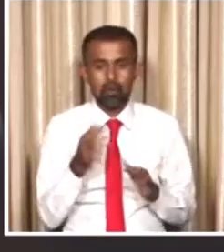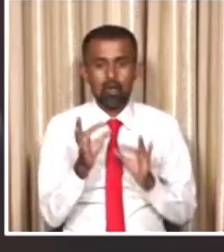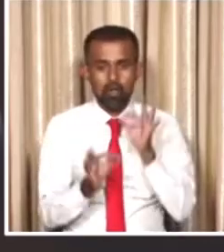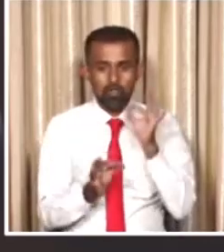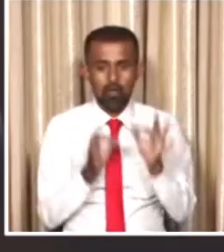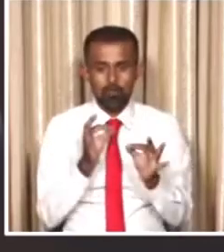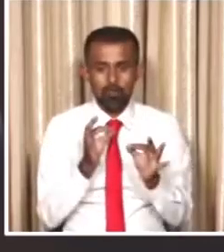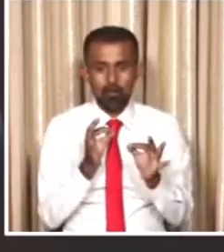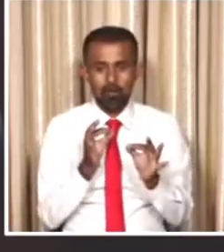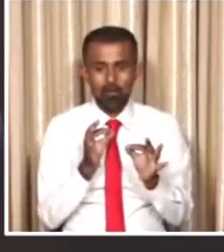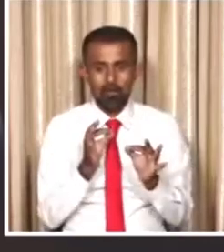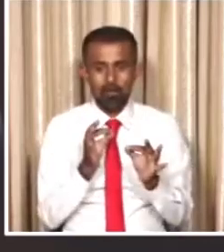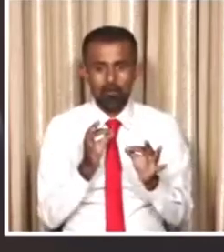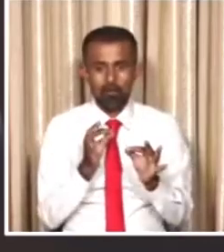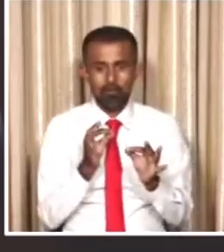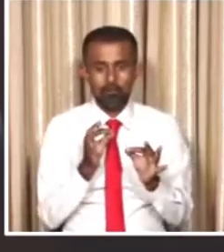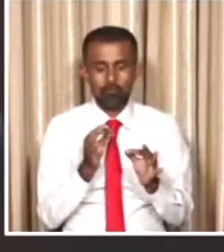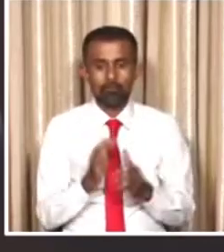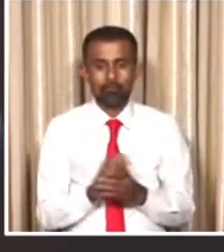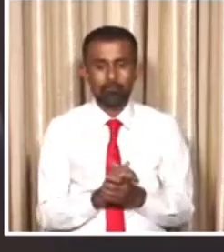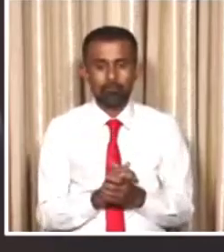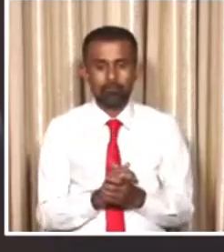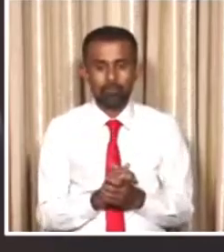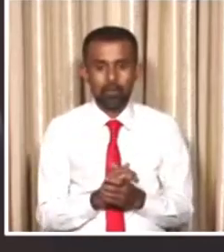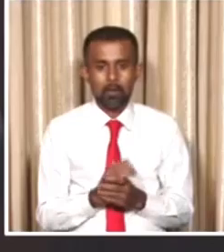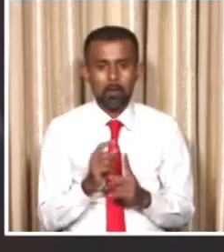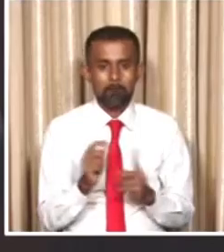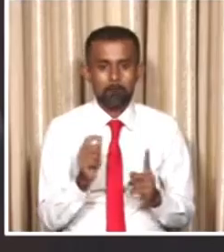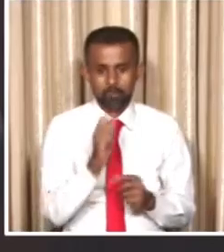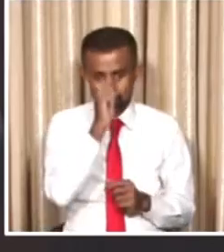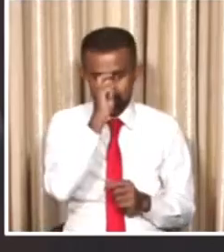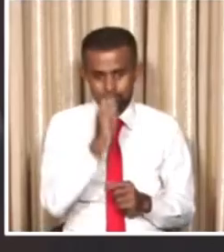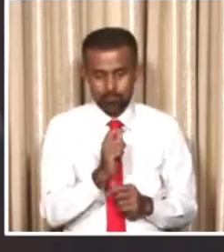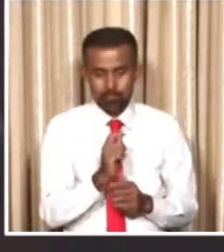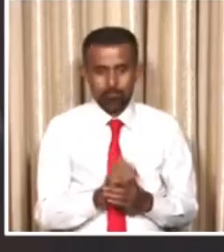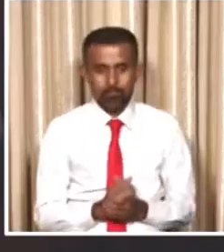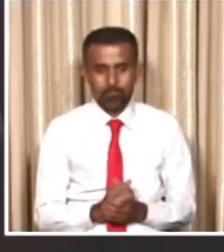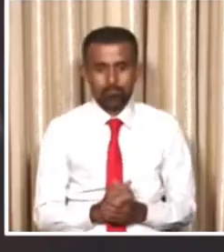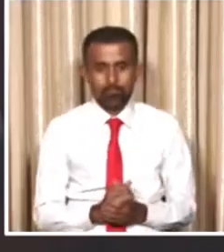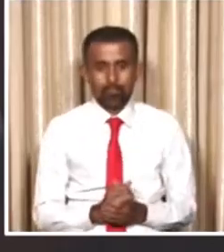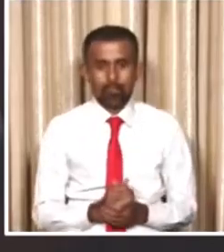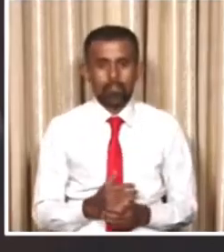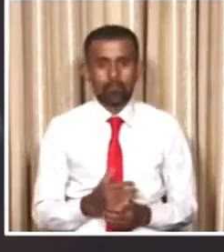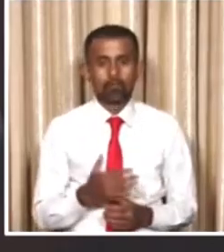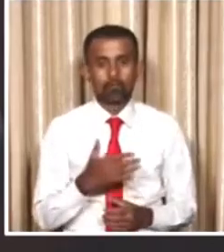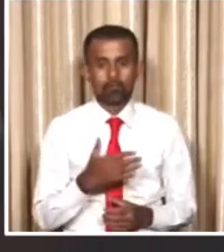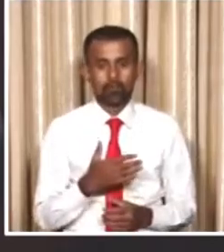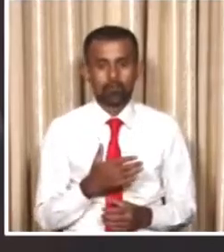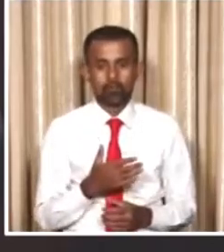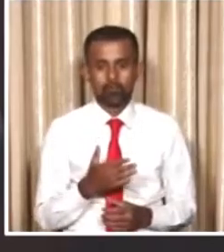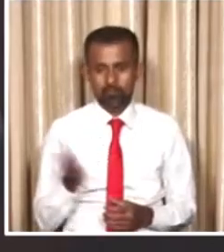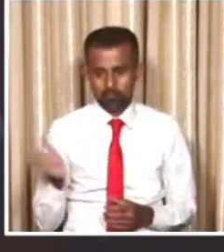තියෙනවා ගරු මූලාසනයේ මන්ත්‍රීතුමනි. අපේ මෙතුමා